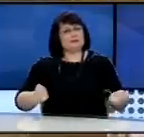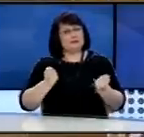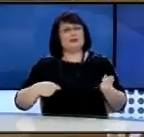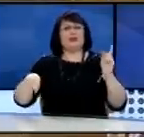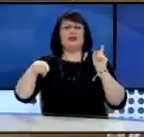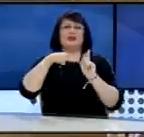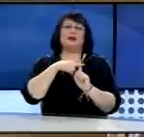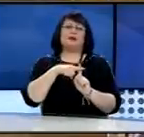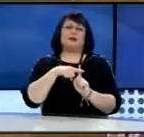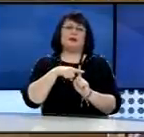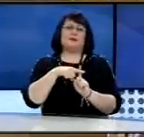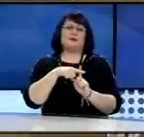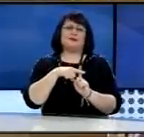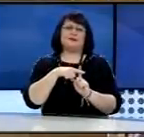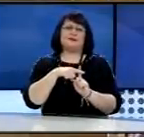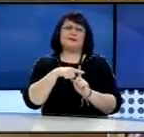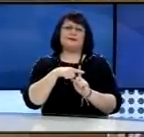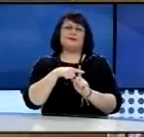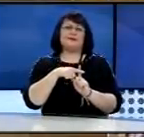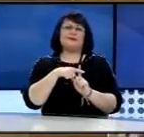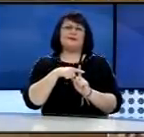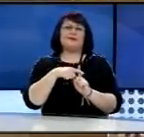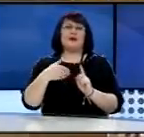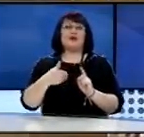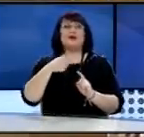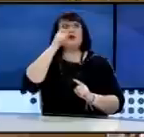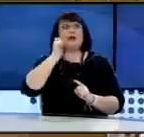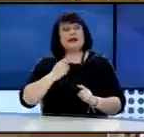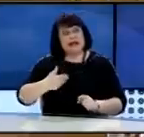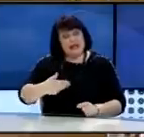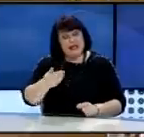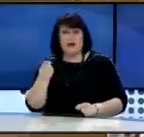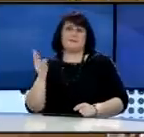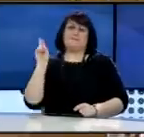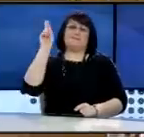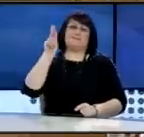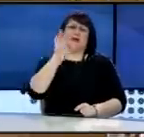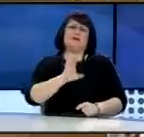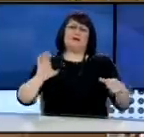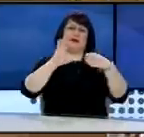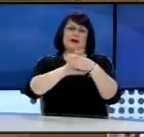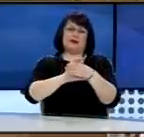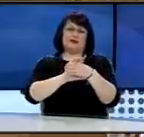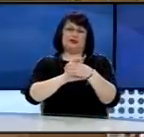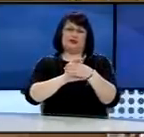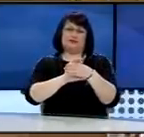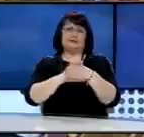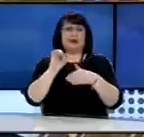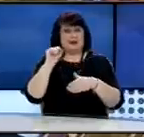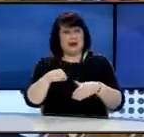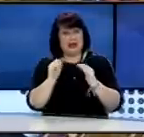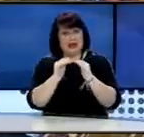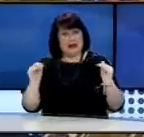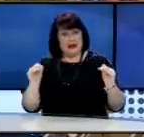θετικά το καθεστώς υποψήφιας χώρας της Ουκρανίας υπέρ της ειρήνης και της διπλωματίας.